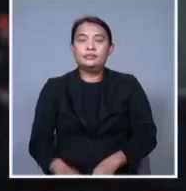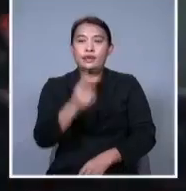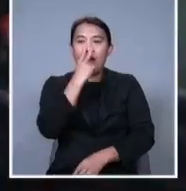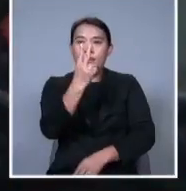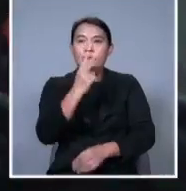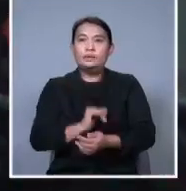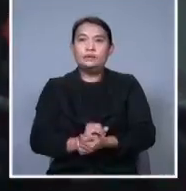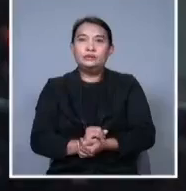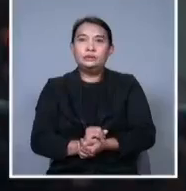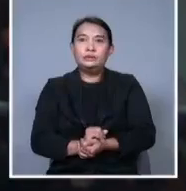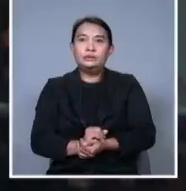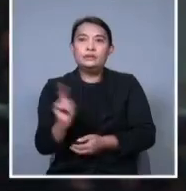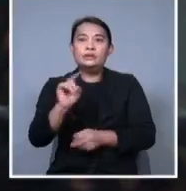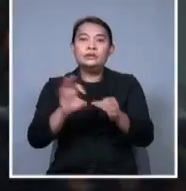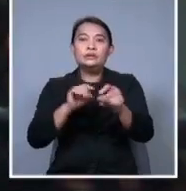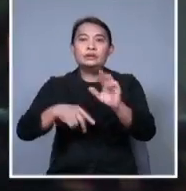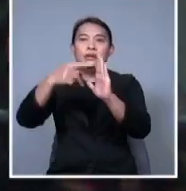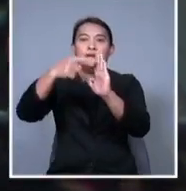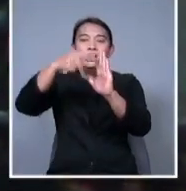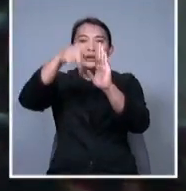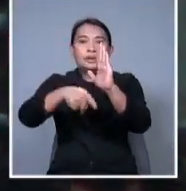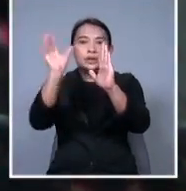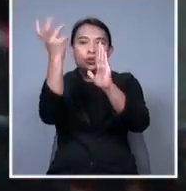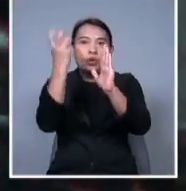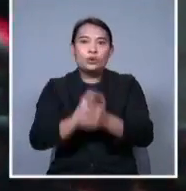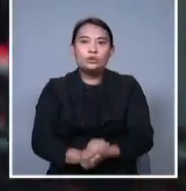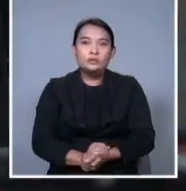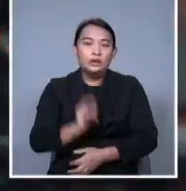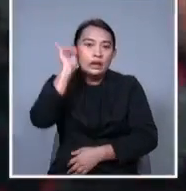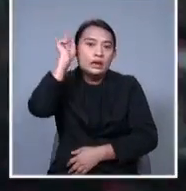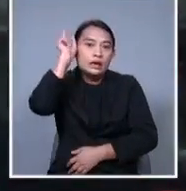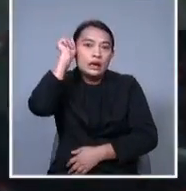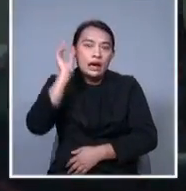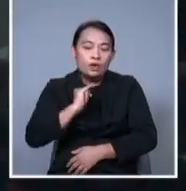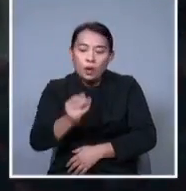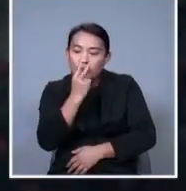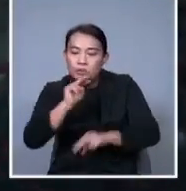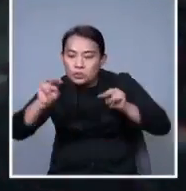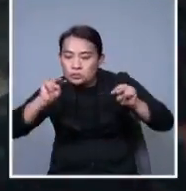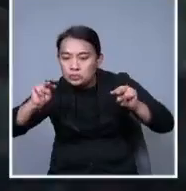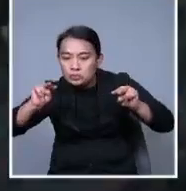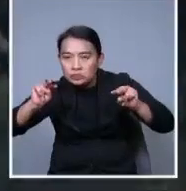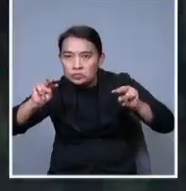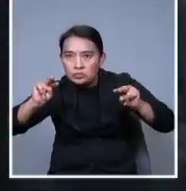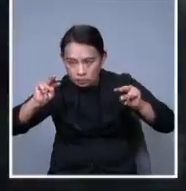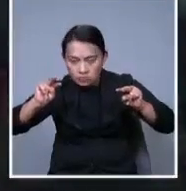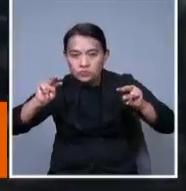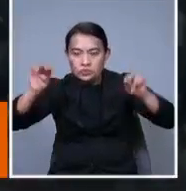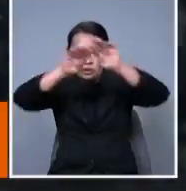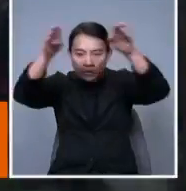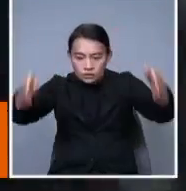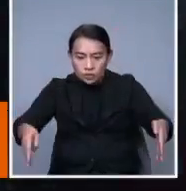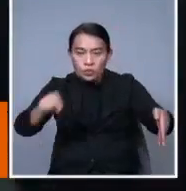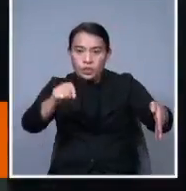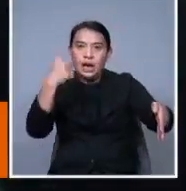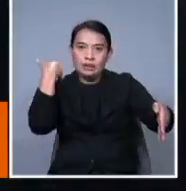ที่คุณผู้ชมไปในพื้นที่จังหวัดพิษณุโลกกันหน่อยผู้สื่อข่าวของเราก็ไปสังเกตครับมีตู้ปันน้ำใจตั้งอยู่นะครับบ